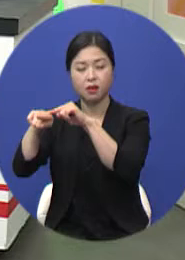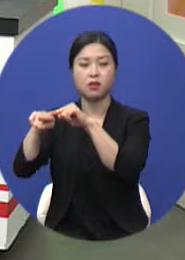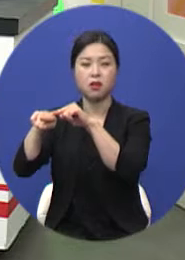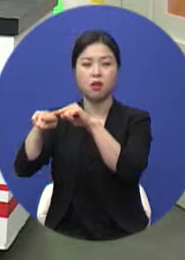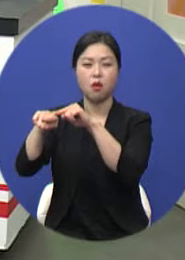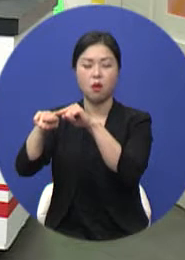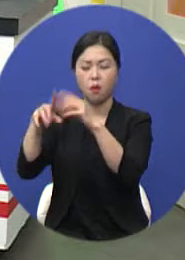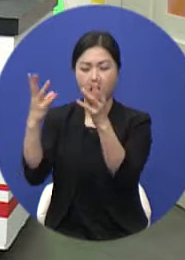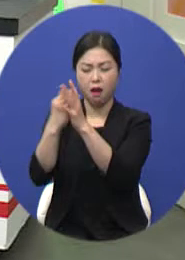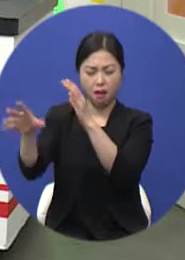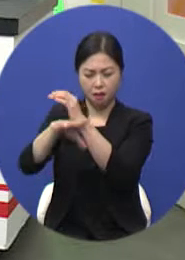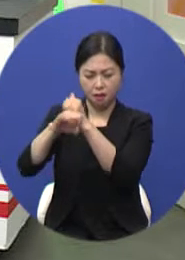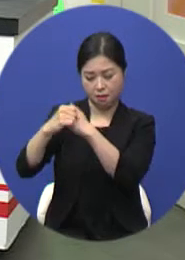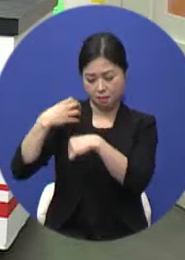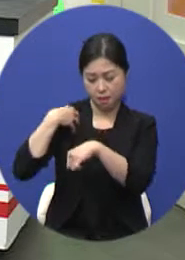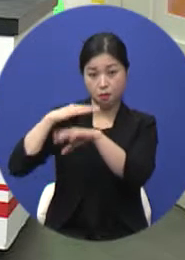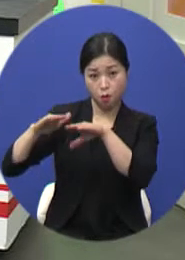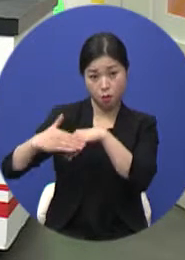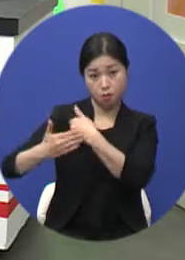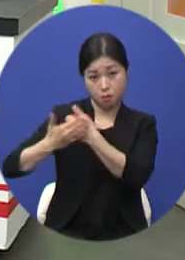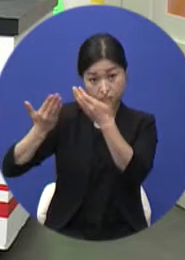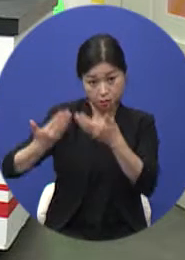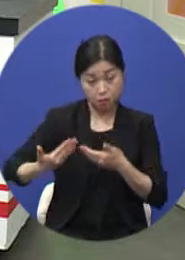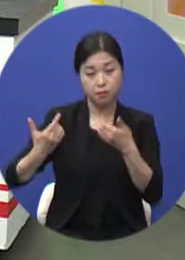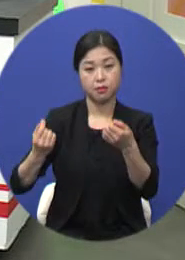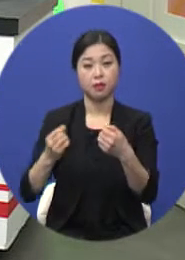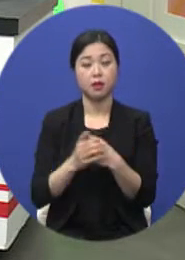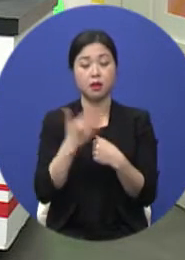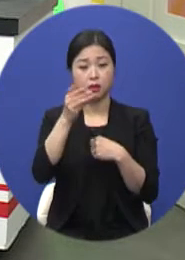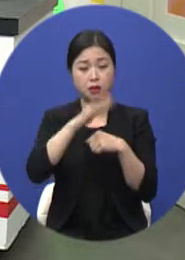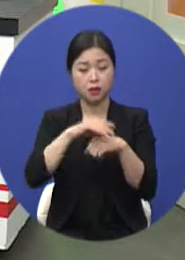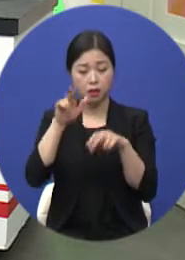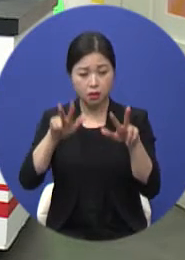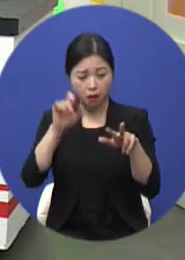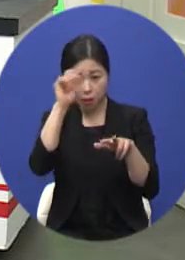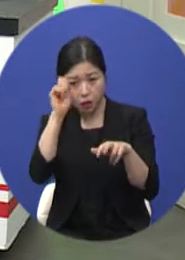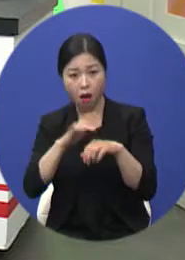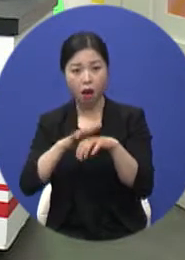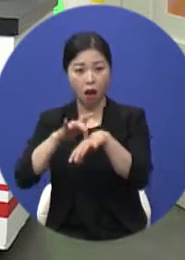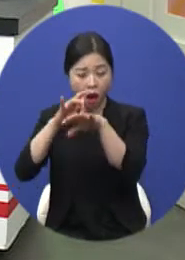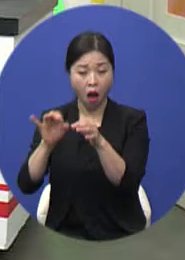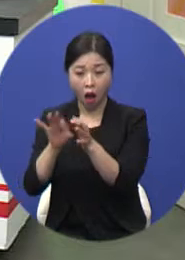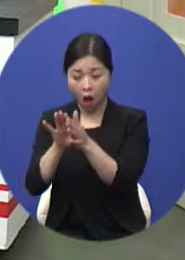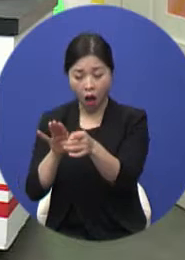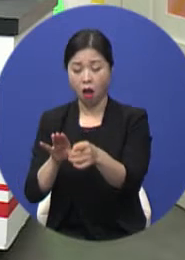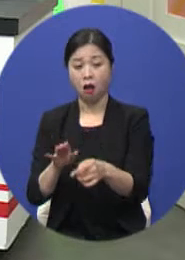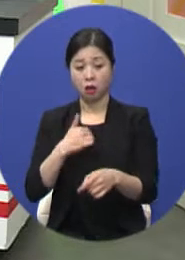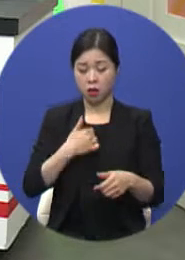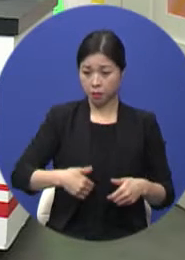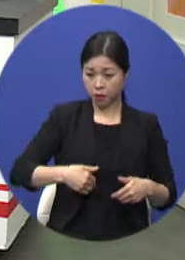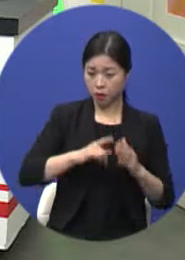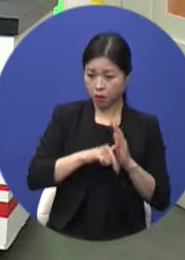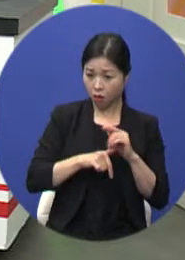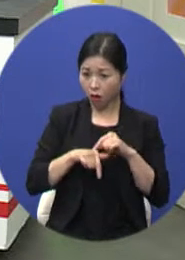다 해주고 했는데 지금 이제 그렇게 잠수를 타버리고 하니까 제가 필요할 때 많이 속상한 거죠.